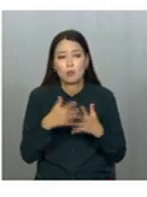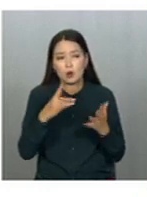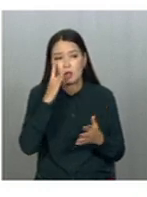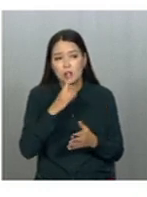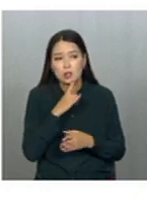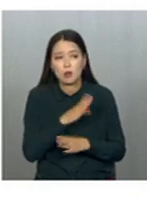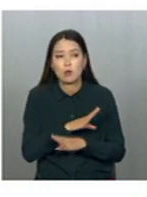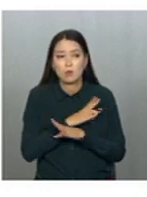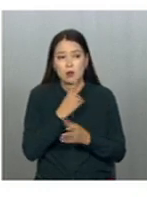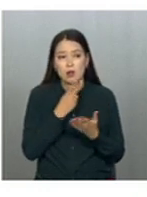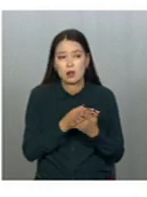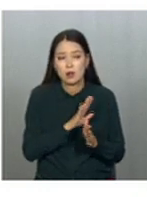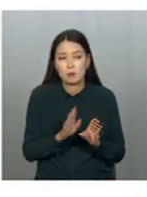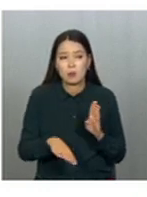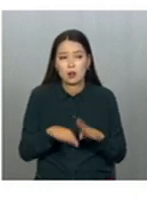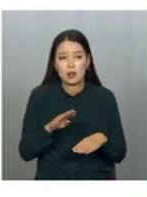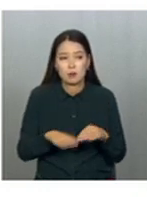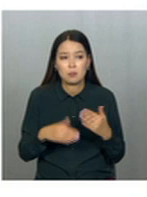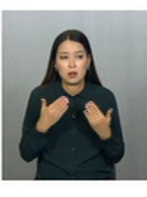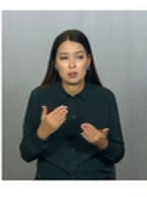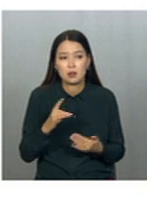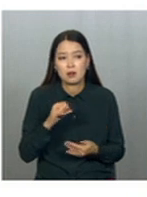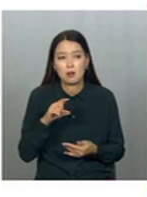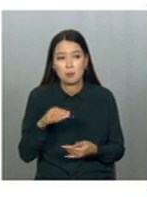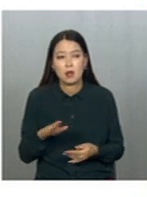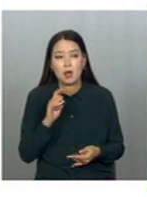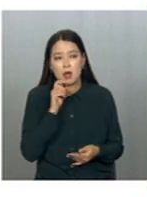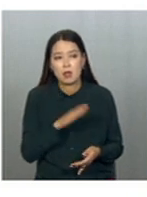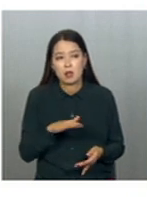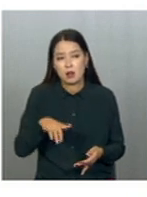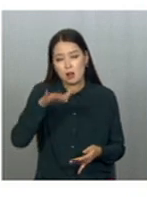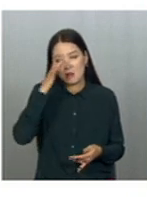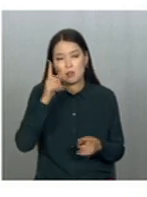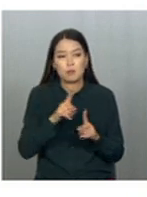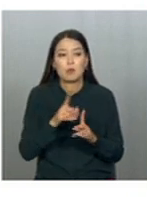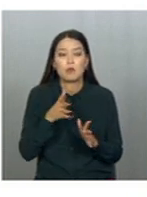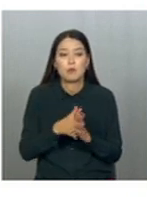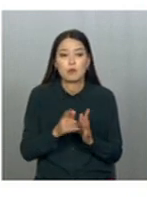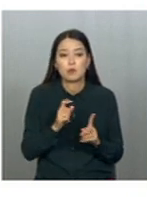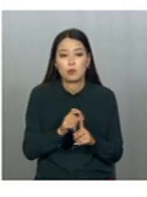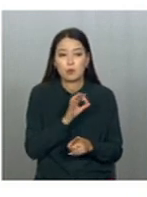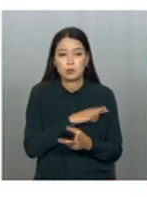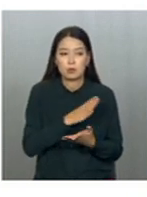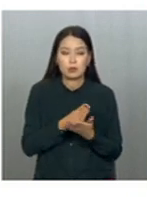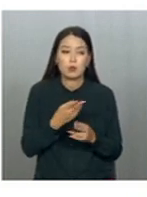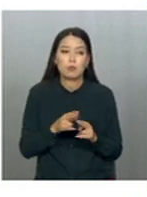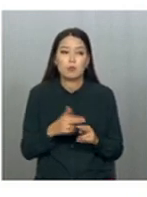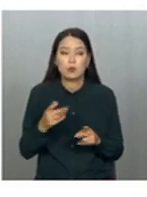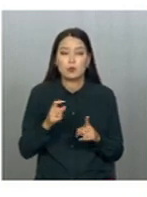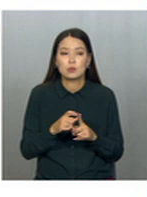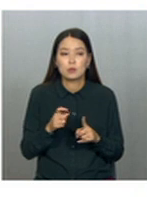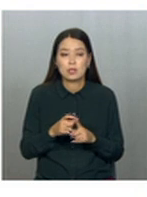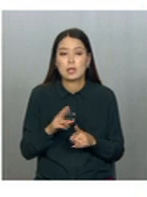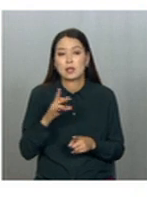өлгеніне қарамай, алақандай рабаттың аяғын аспаннан келтіруі мүмкін деген сөзді қолданады. Бұл сөзді